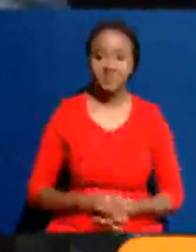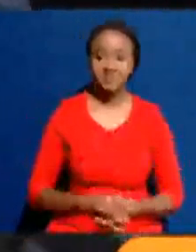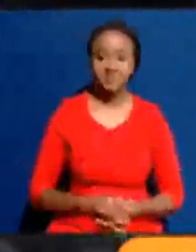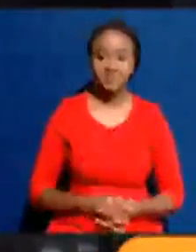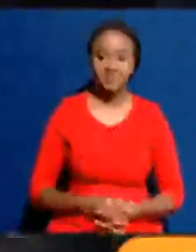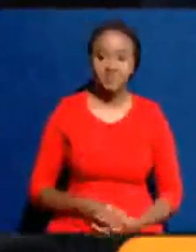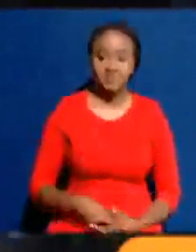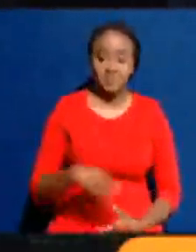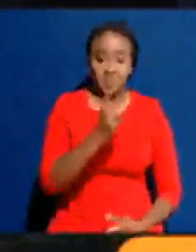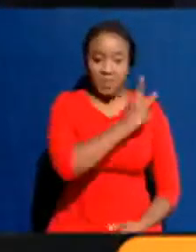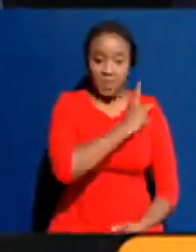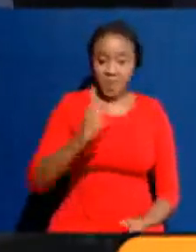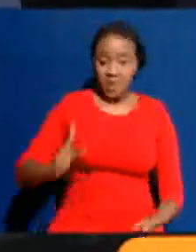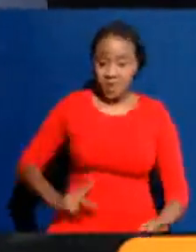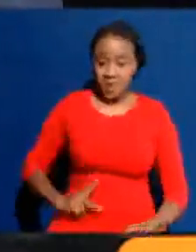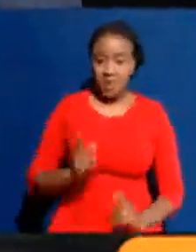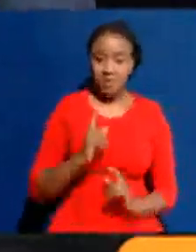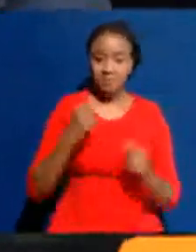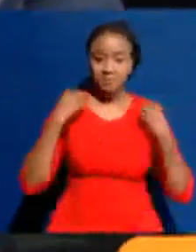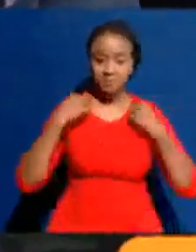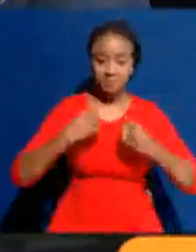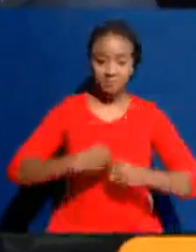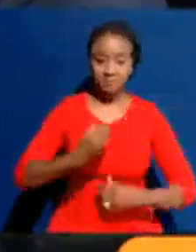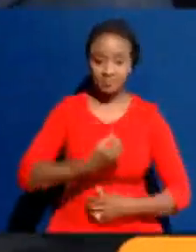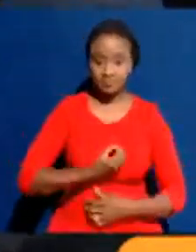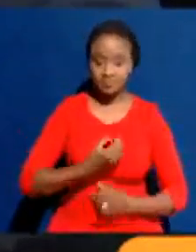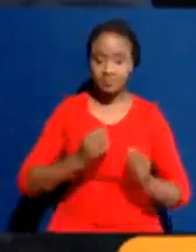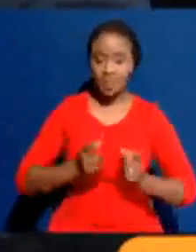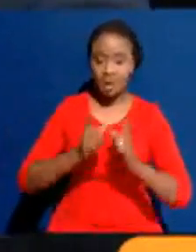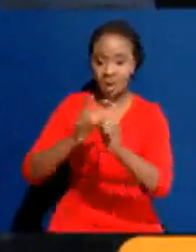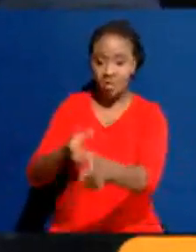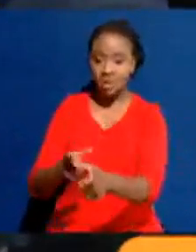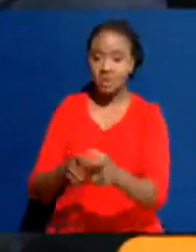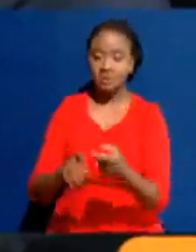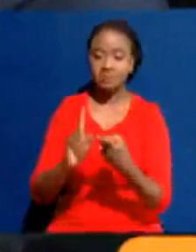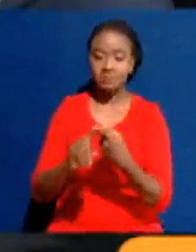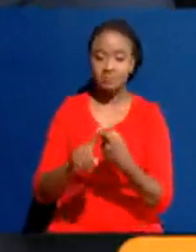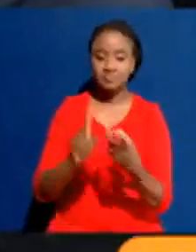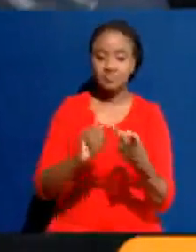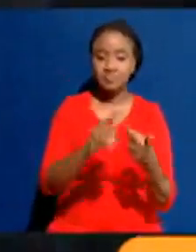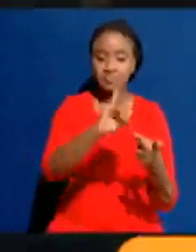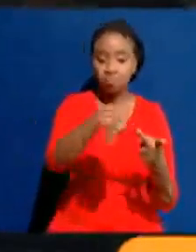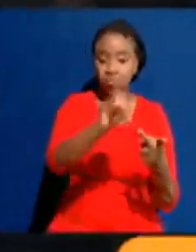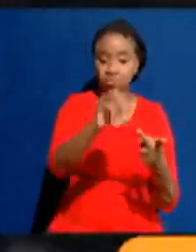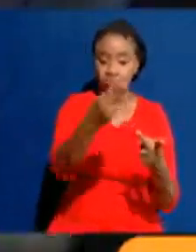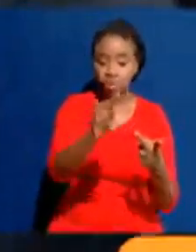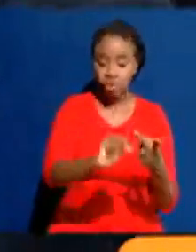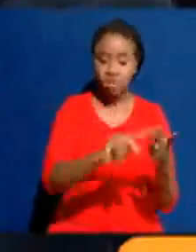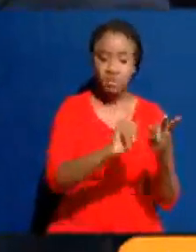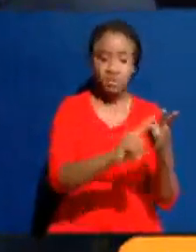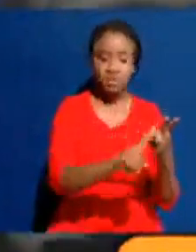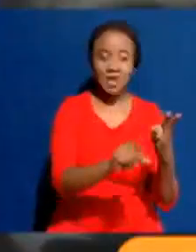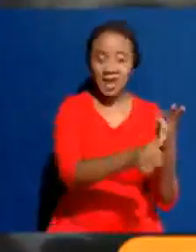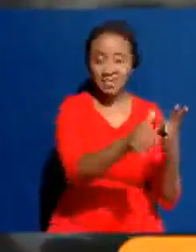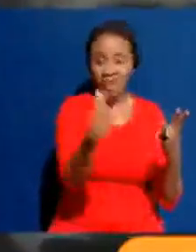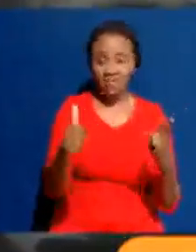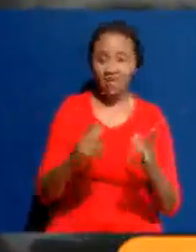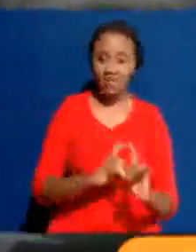Mfalme Charles akiwazawadi mashujaa wa kongwe Michael Dare, John Achada na wenzao.